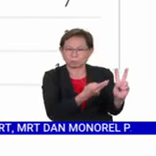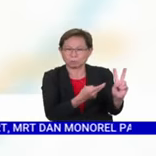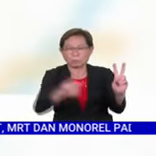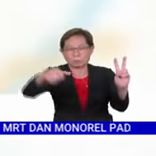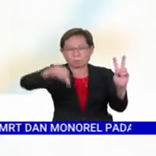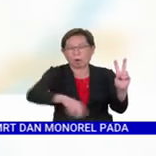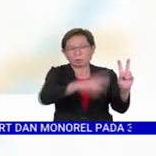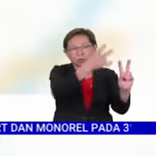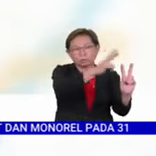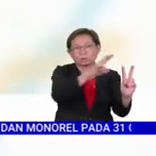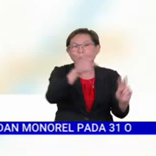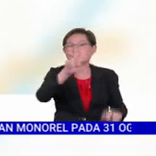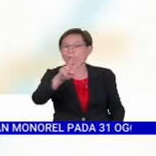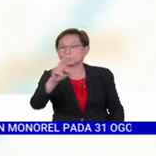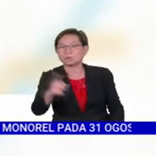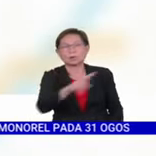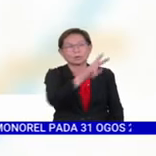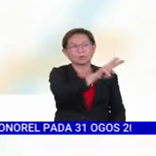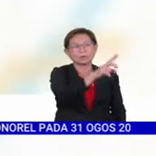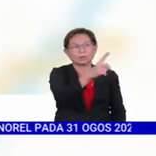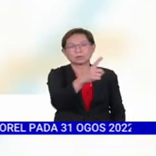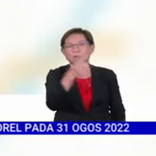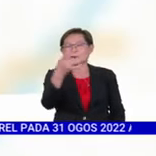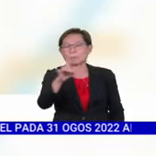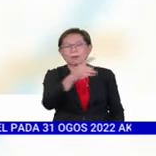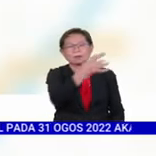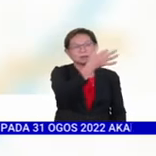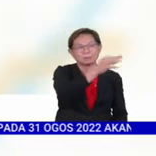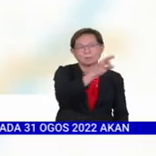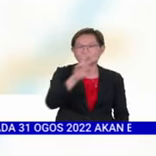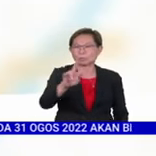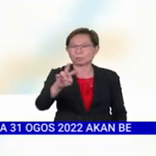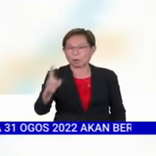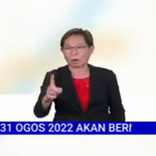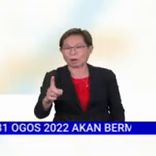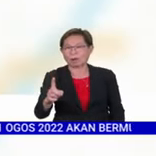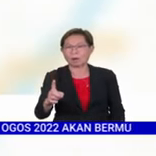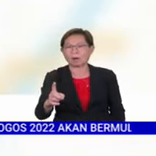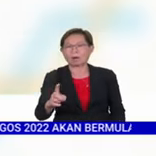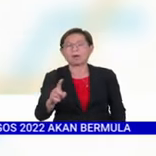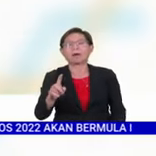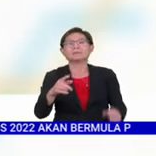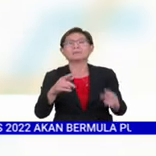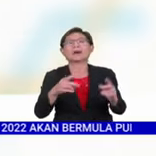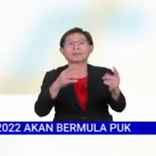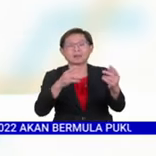tumpas 17-21, 21-18 dan 19-21 terhadap